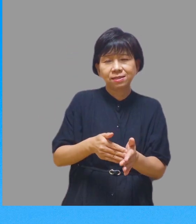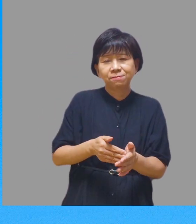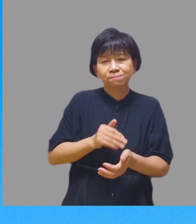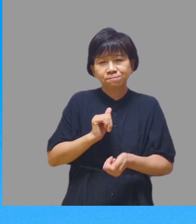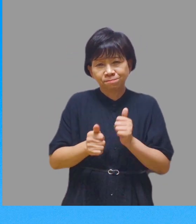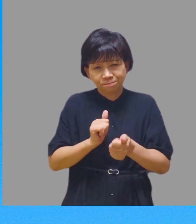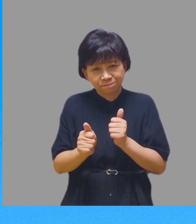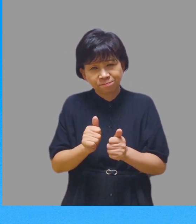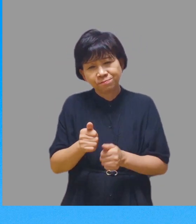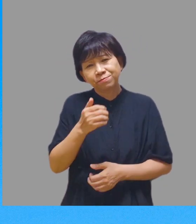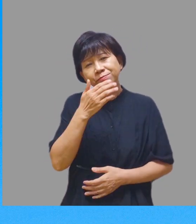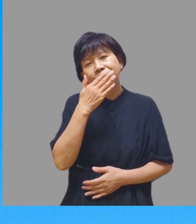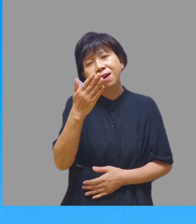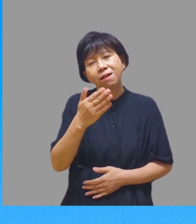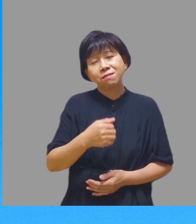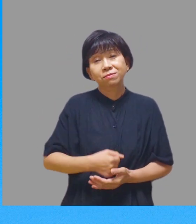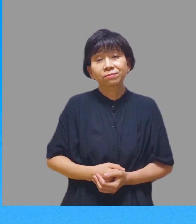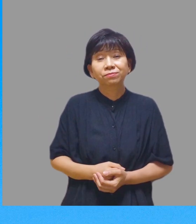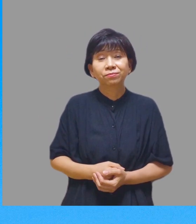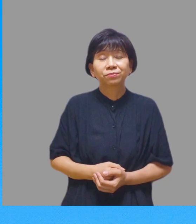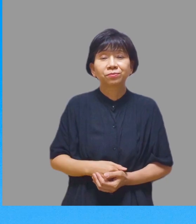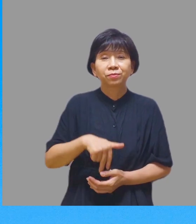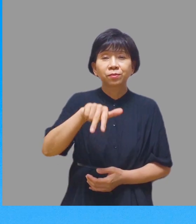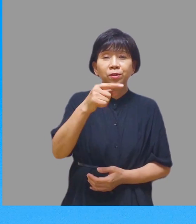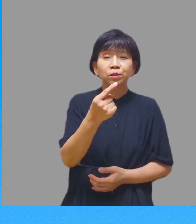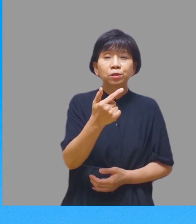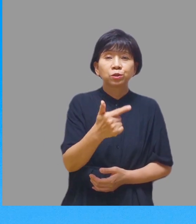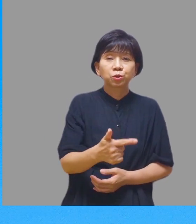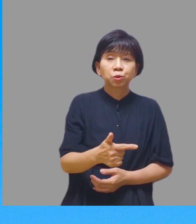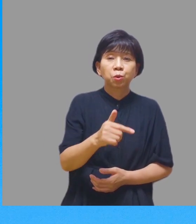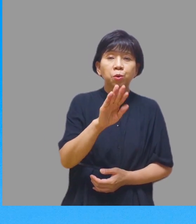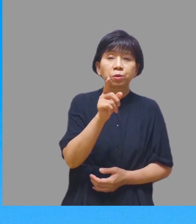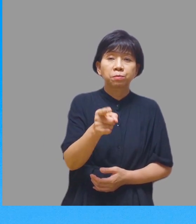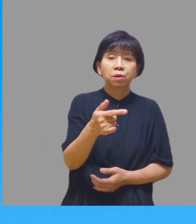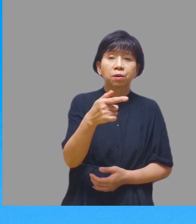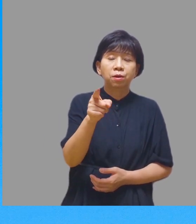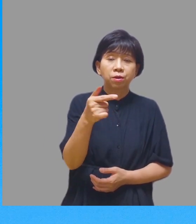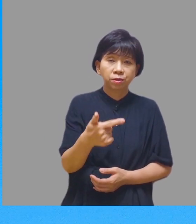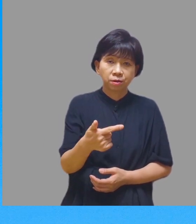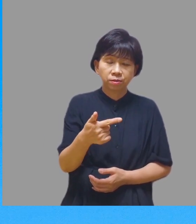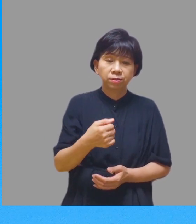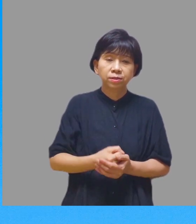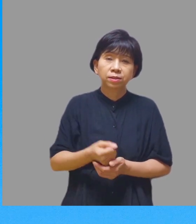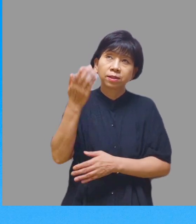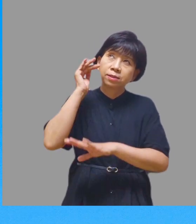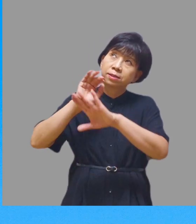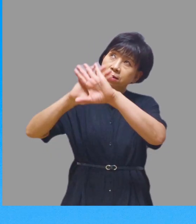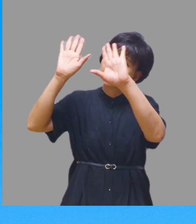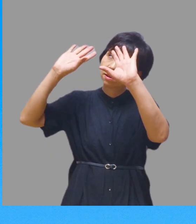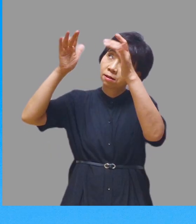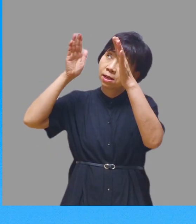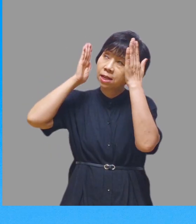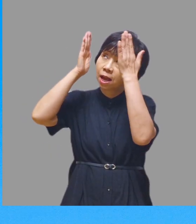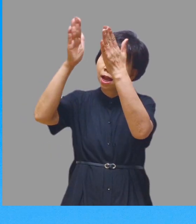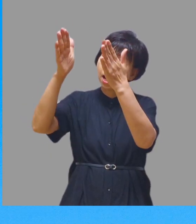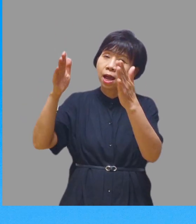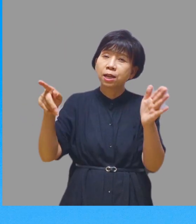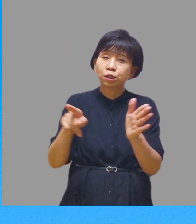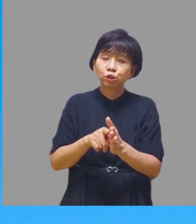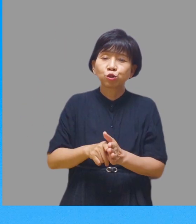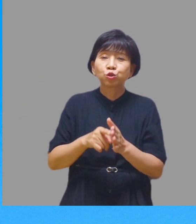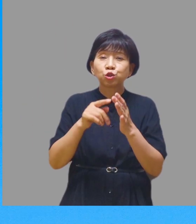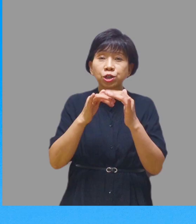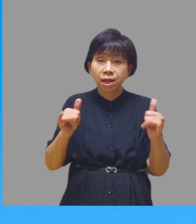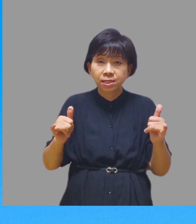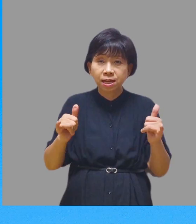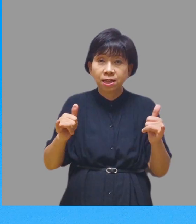존 버녀는 철로 역정에서 이렇게 기록합니다. 천성을 향한 순례자는 잠시 멈출 수는 있지만